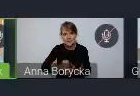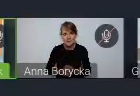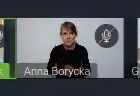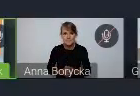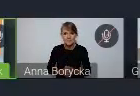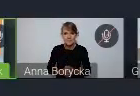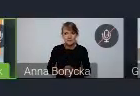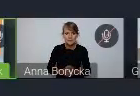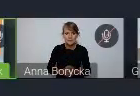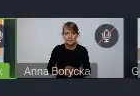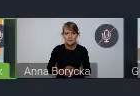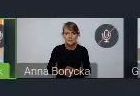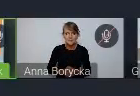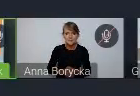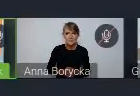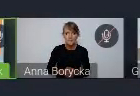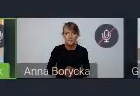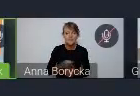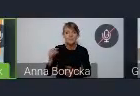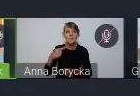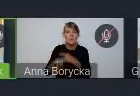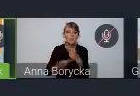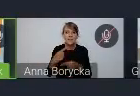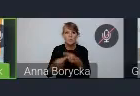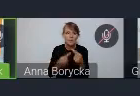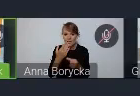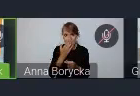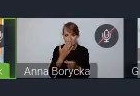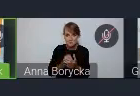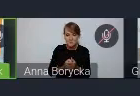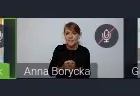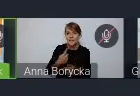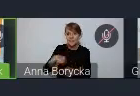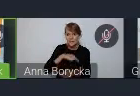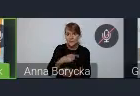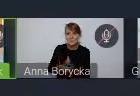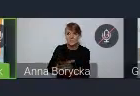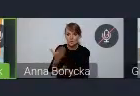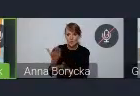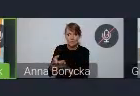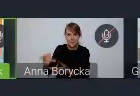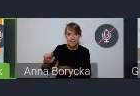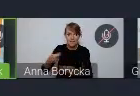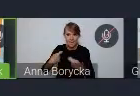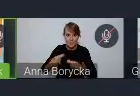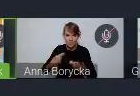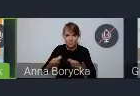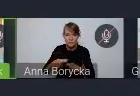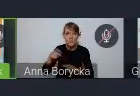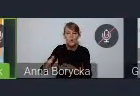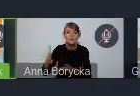Tutaj zgodnie z procedurą mamy taki wniosek, składamy na kierownictwo, gdzie pion